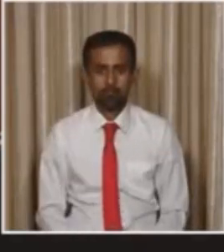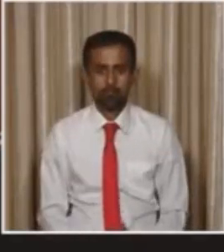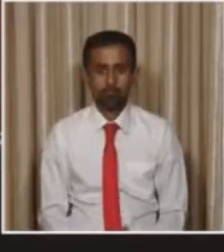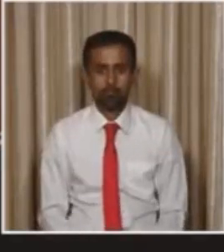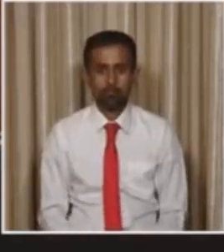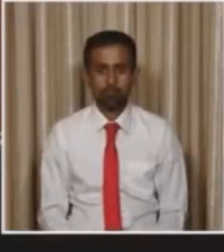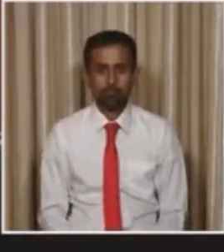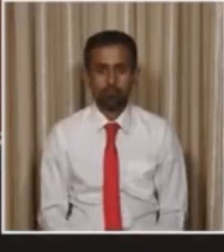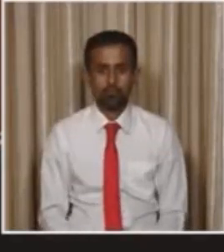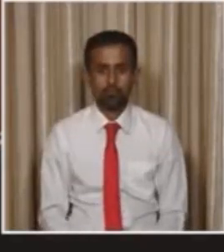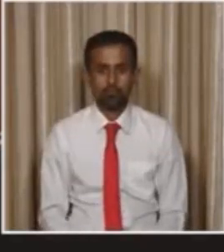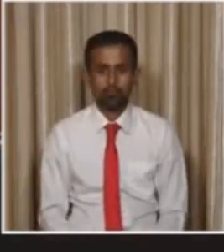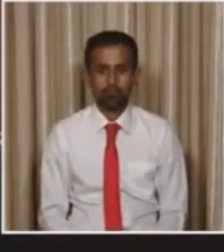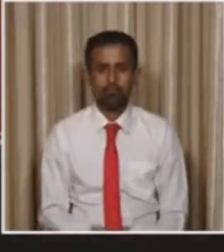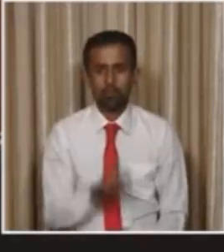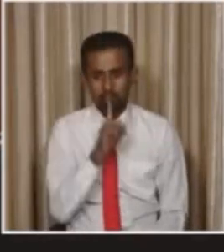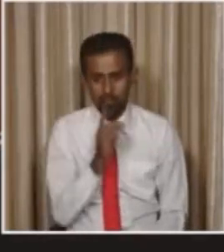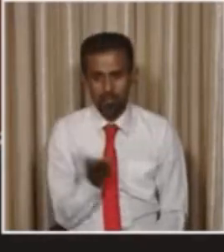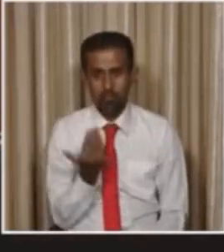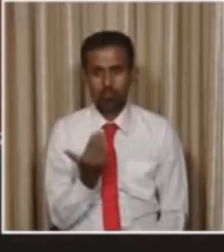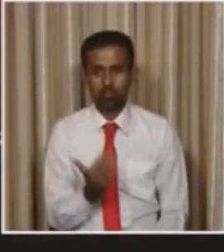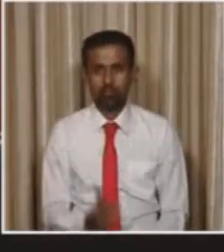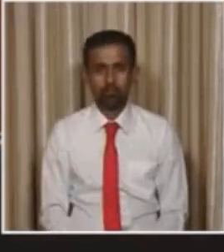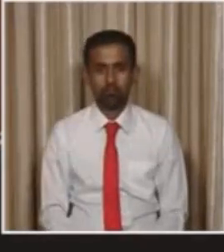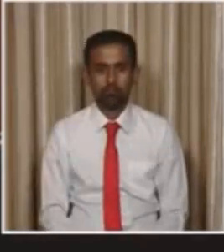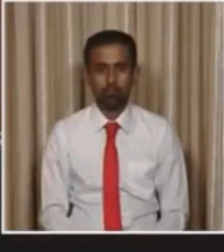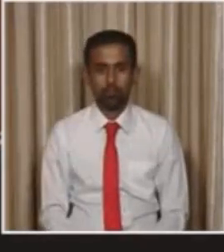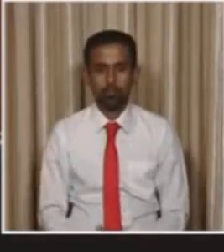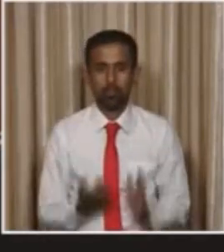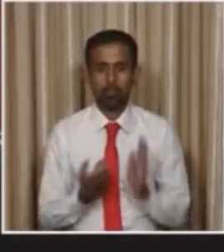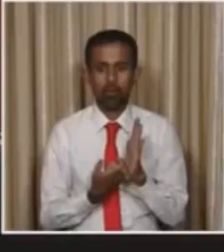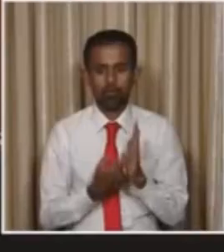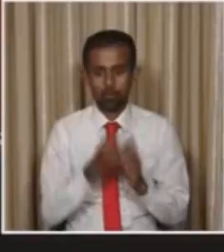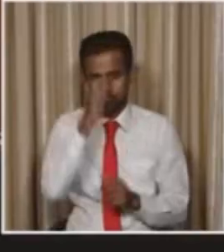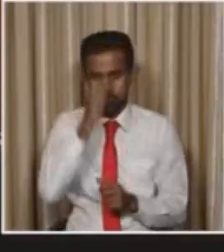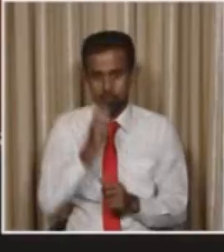अरुणागर निशब्द वाण्ड तोड़ भंडार बंतुमा मूलास